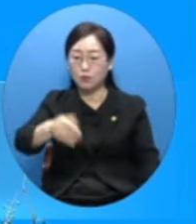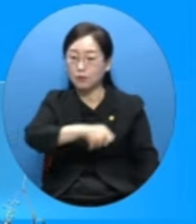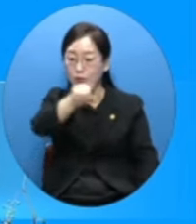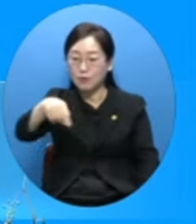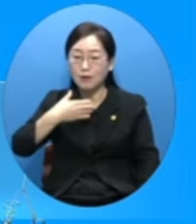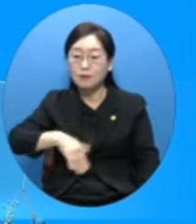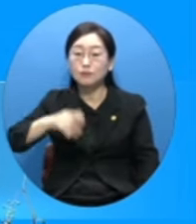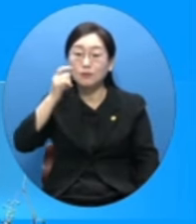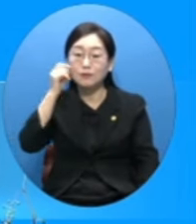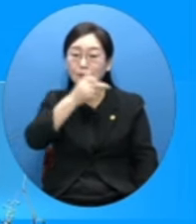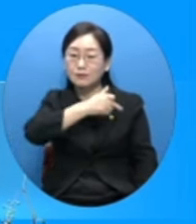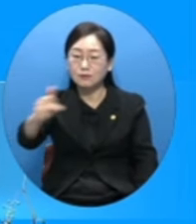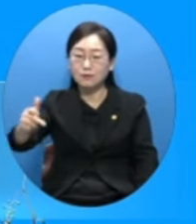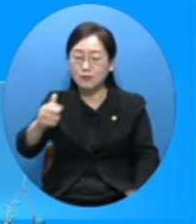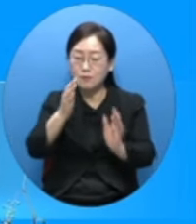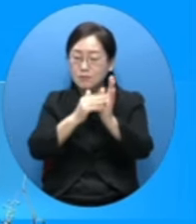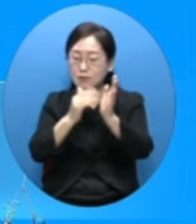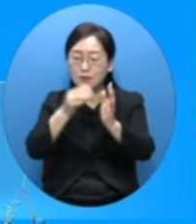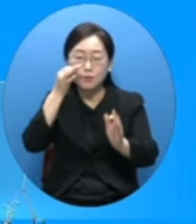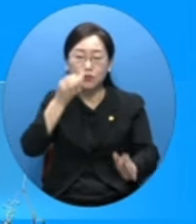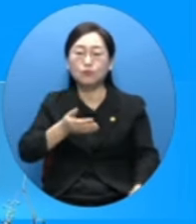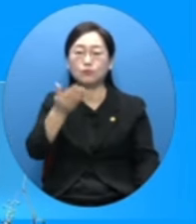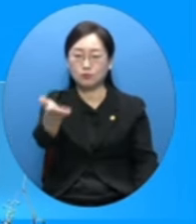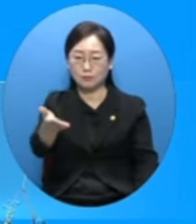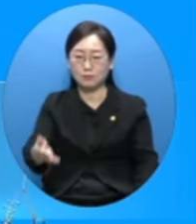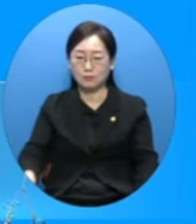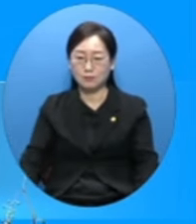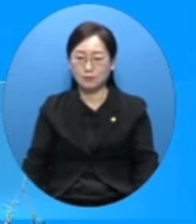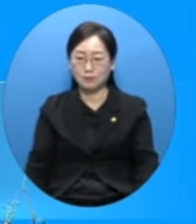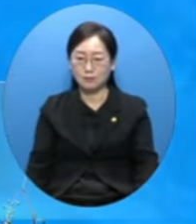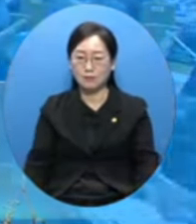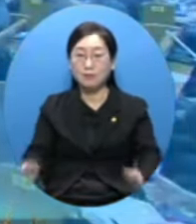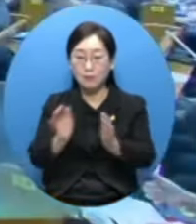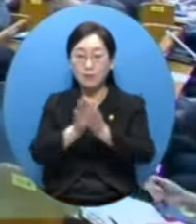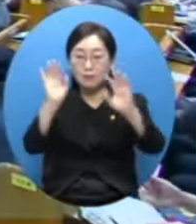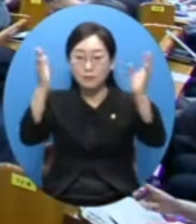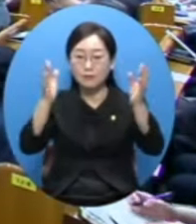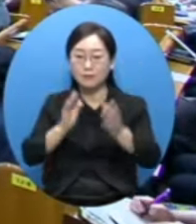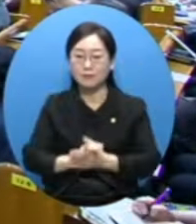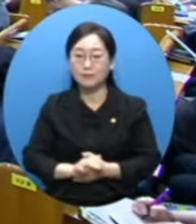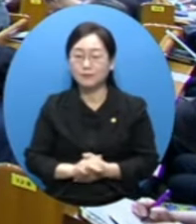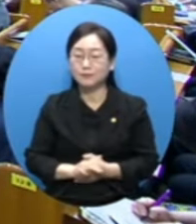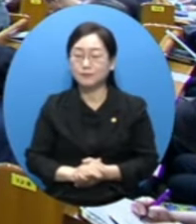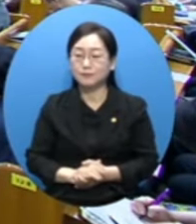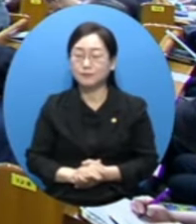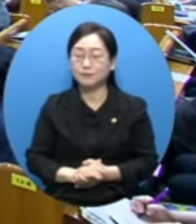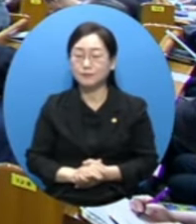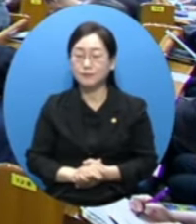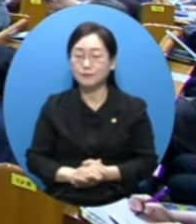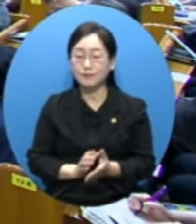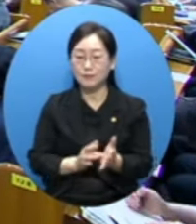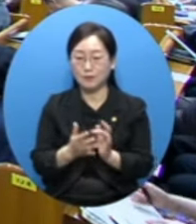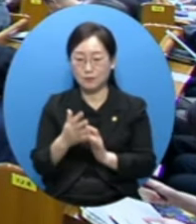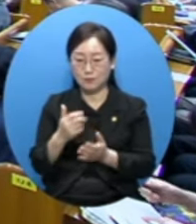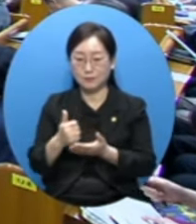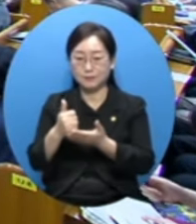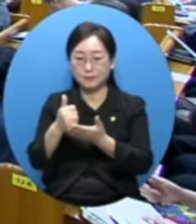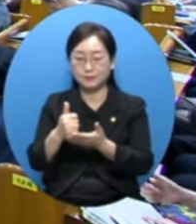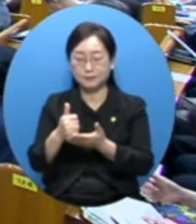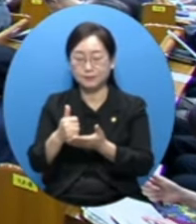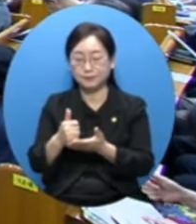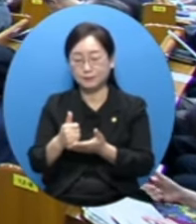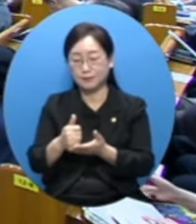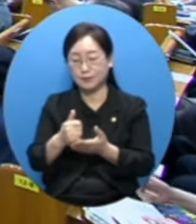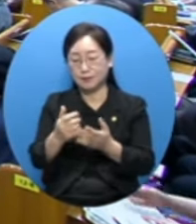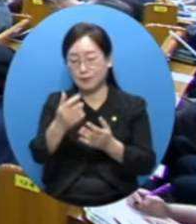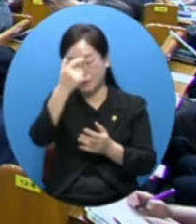크고 은밀한 일을 내게 보이리라. 할렐루야. 그래서 예수님께서 회당장 야이로의